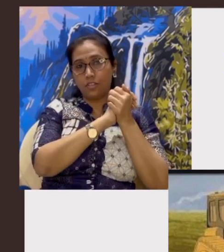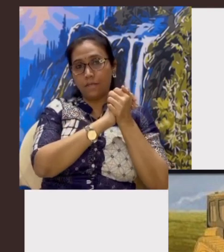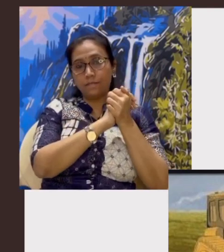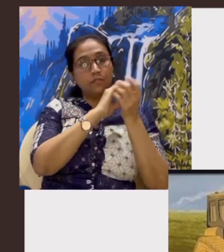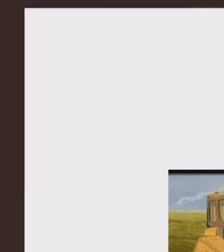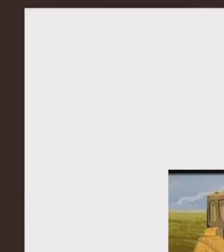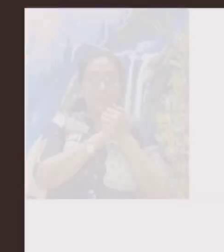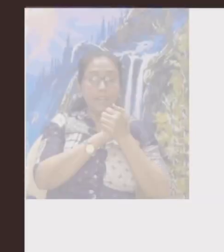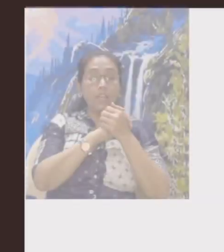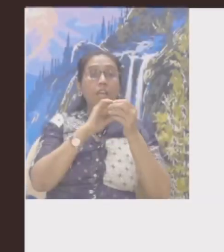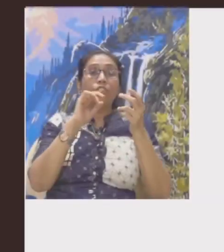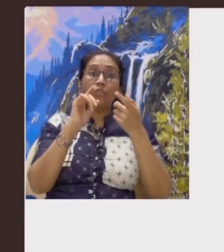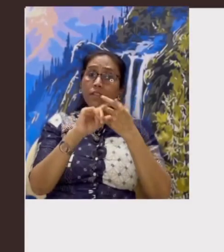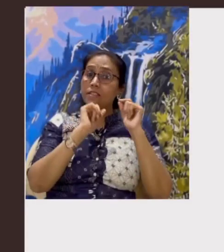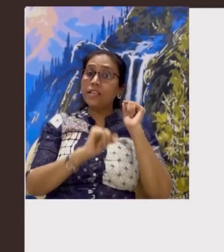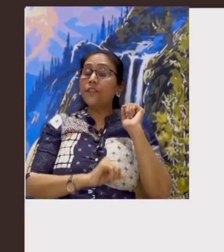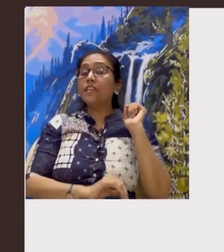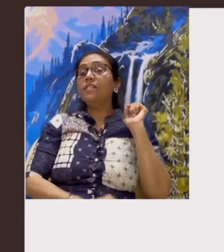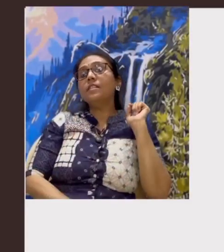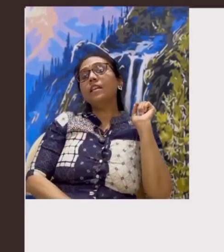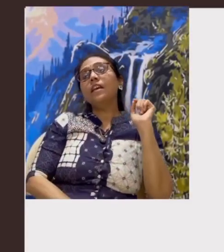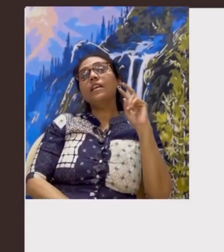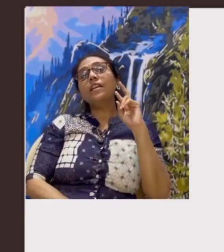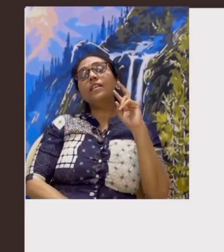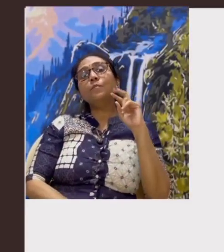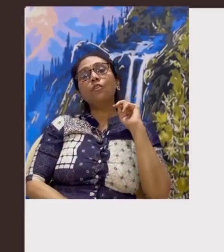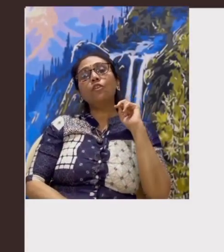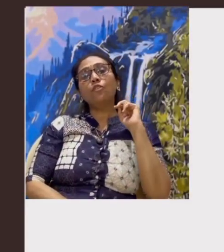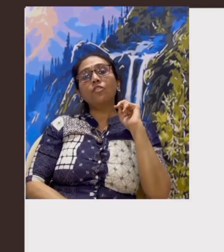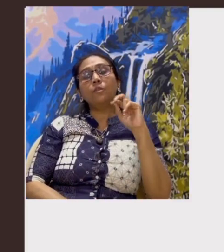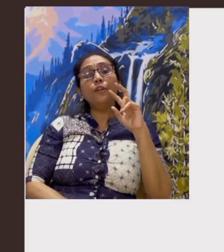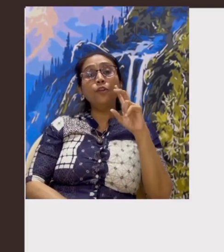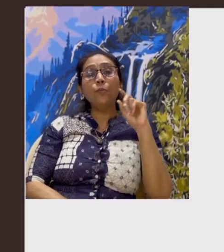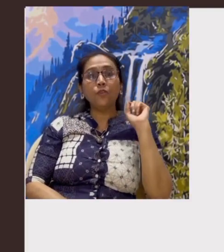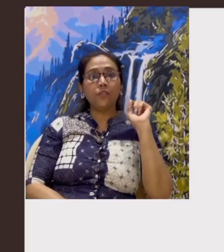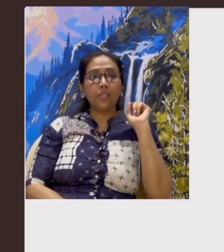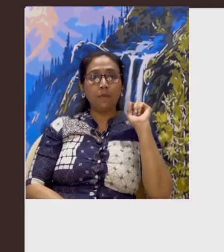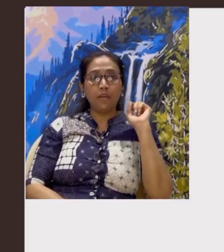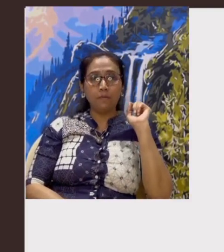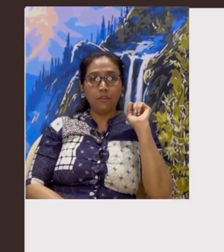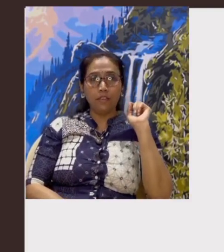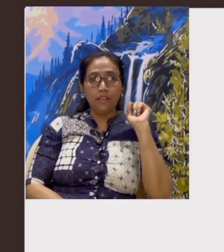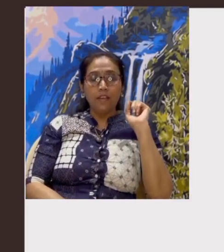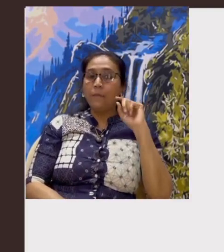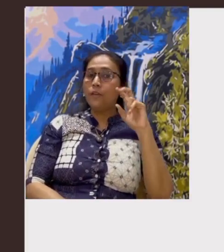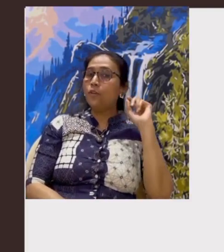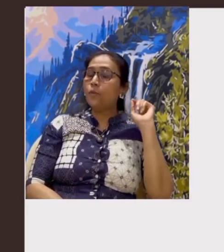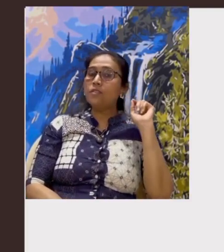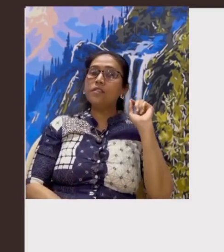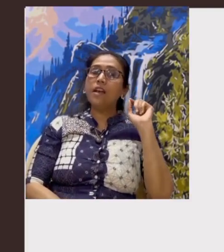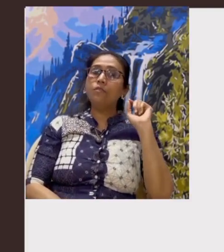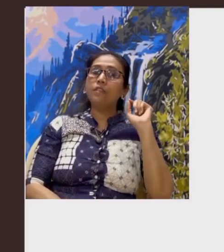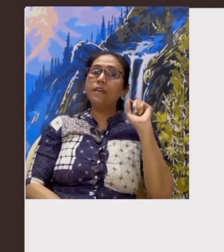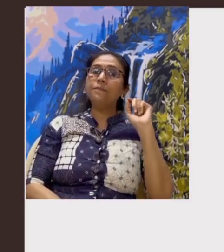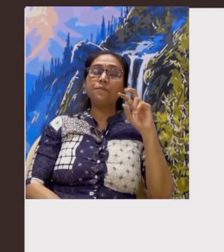में. तो इसलिए चौथा सिग्निफिकेंस इसलिए है कि इस पर्टिकुलर डॉक्ट्रिन में ड्यू प्रोसेस की भी बात बोली है. अब ये ड्यू प्रोसेस